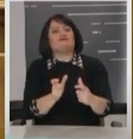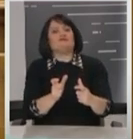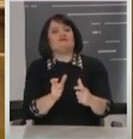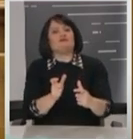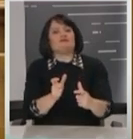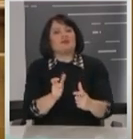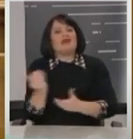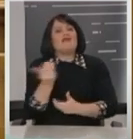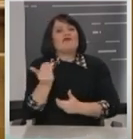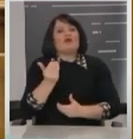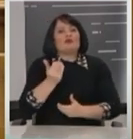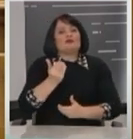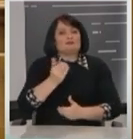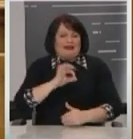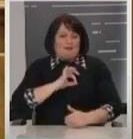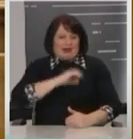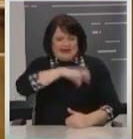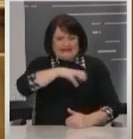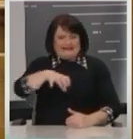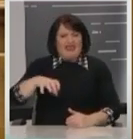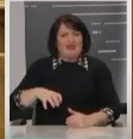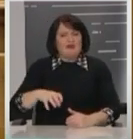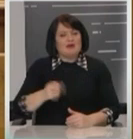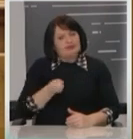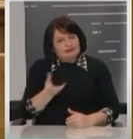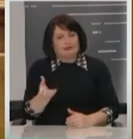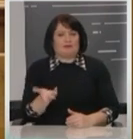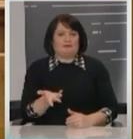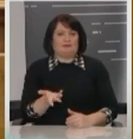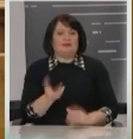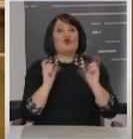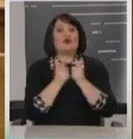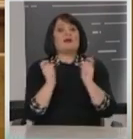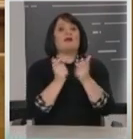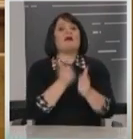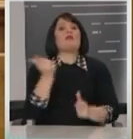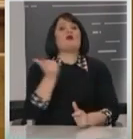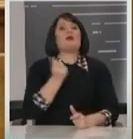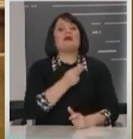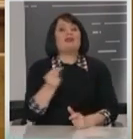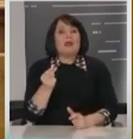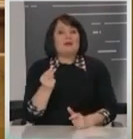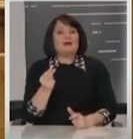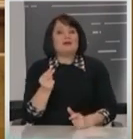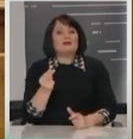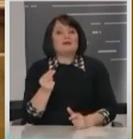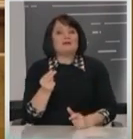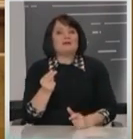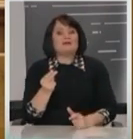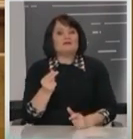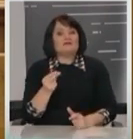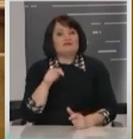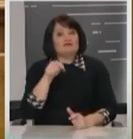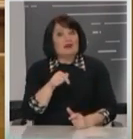ρεύων νηπιακών σταθμών. Ειδικά ως προς τα οικογενειακά επιδόματα. Και αυτή είναι μια μεγάλη κατάκτηση της